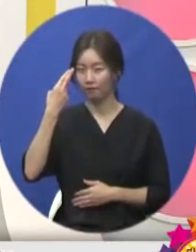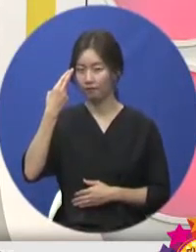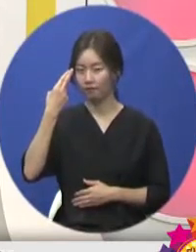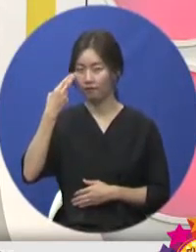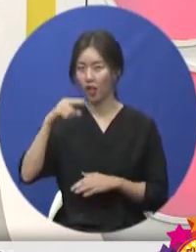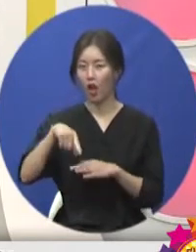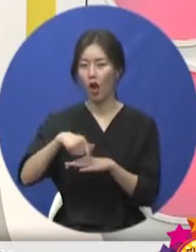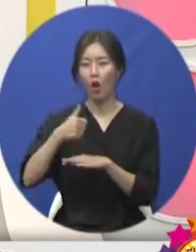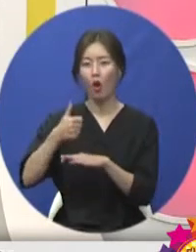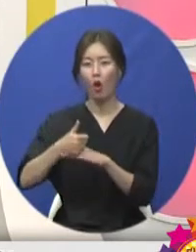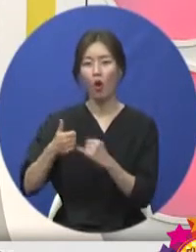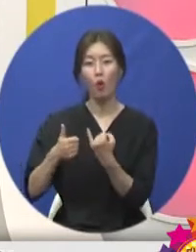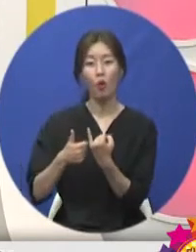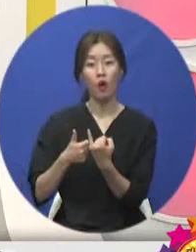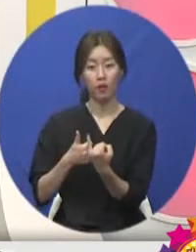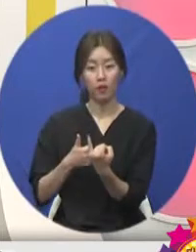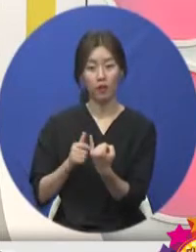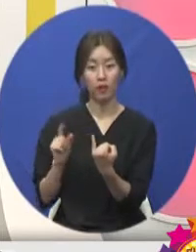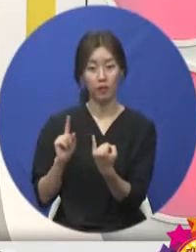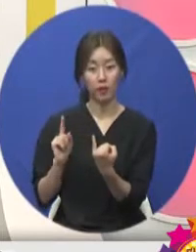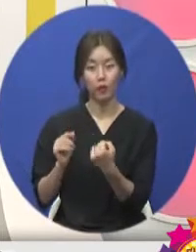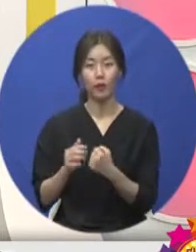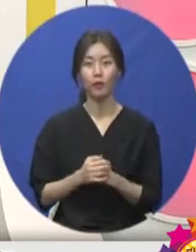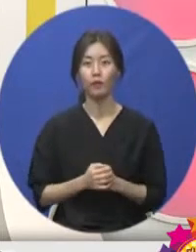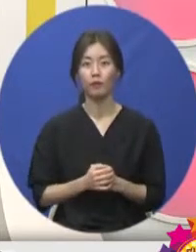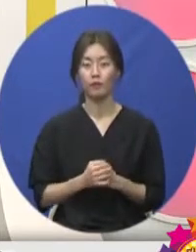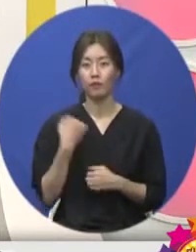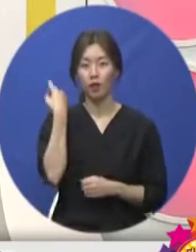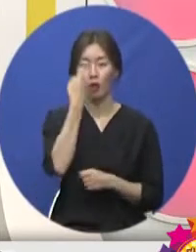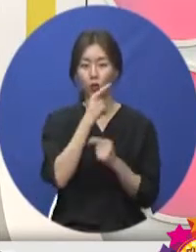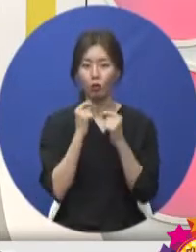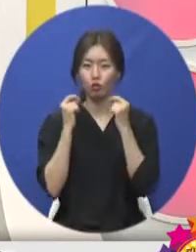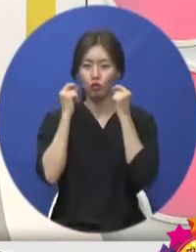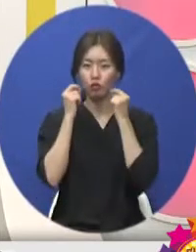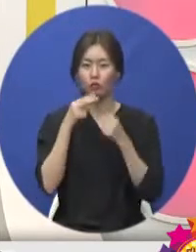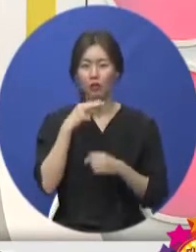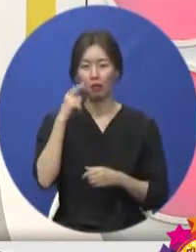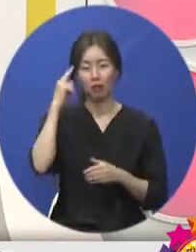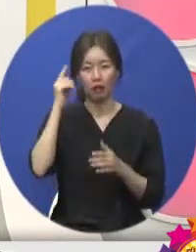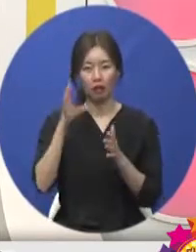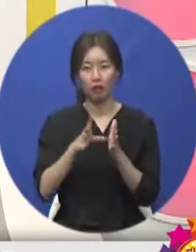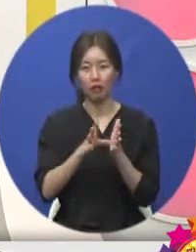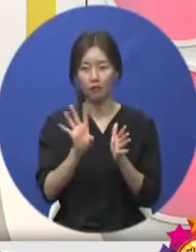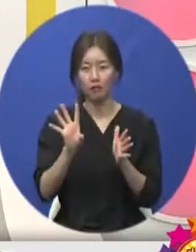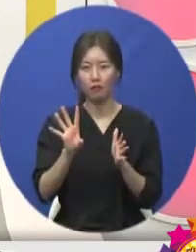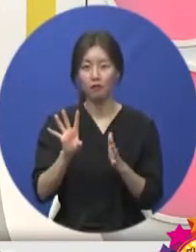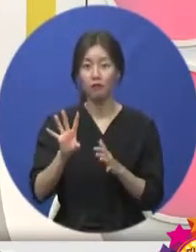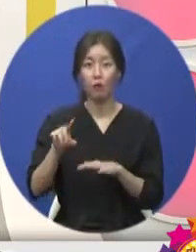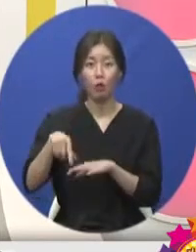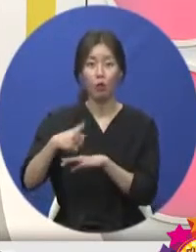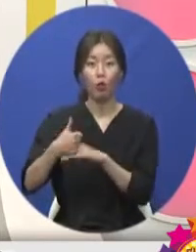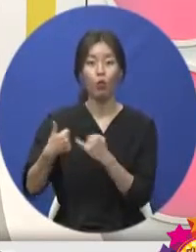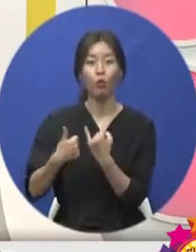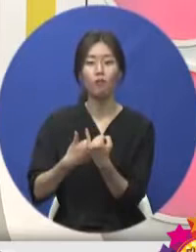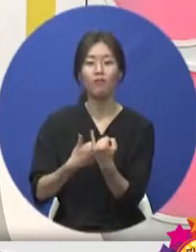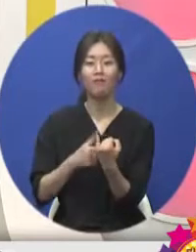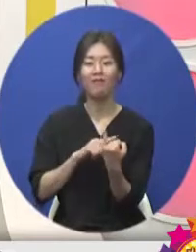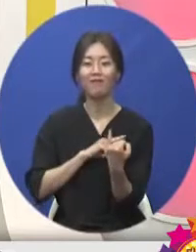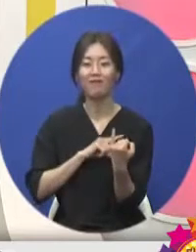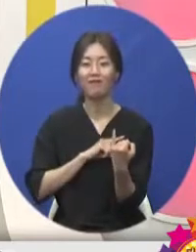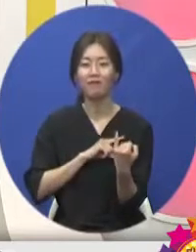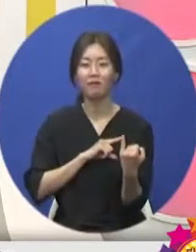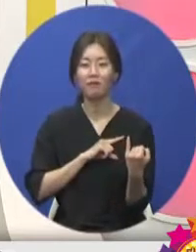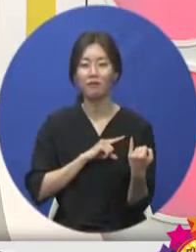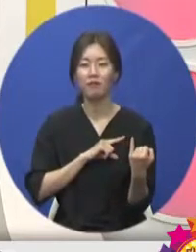왕비는. 인상만 쓴다고요? 네, 웃지도 않고 막 이상한 행동만 네? 하고 막. 아, 뭐 뭘까요?